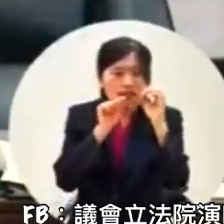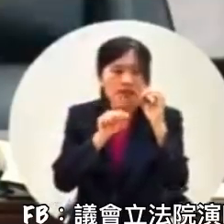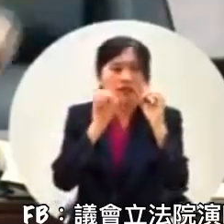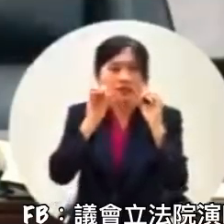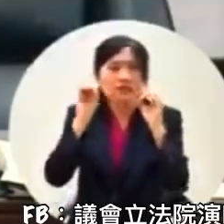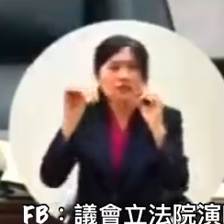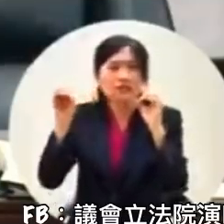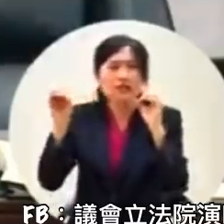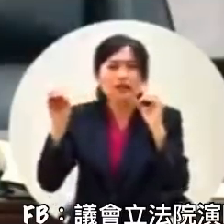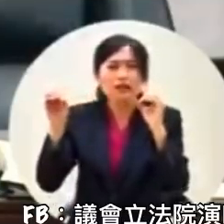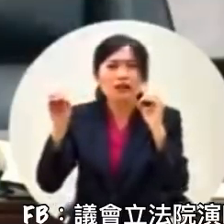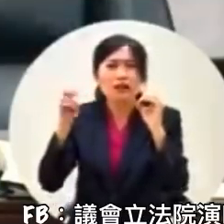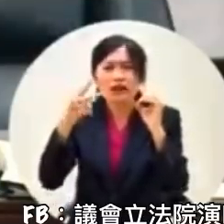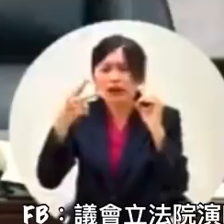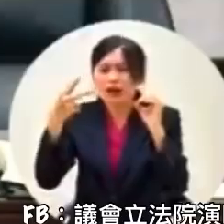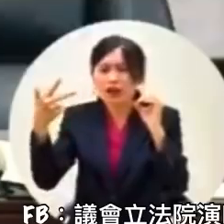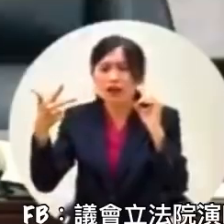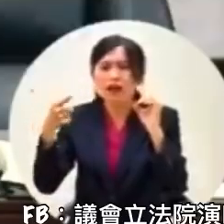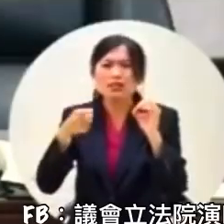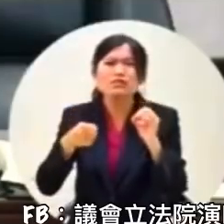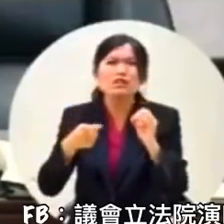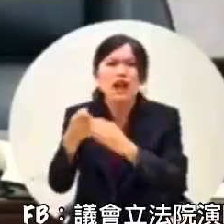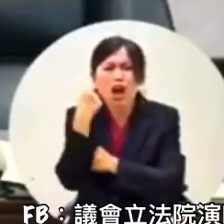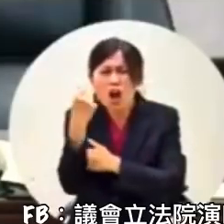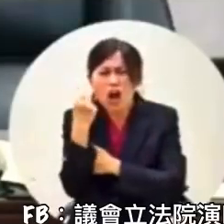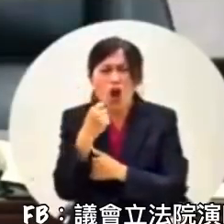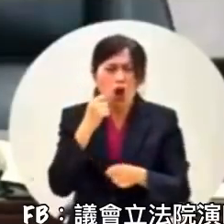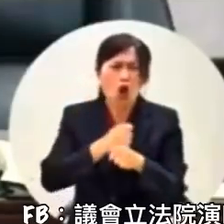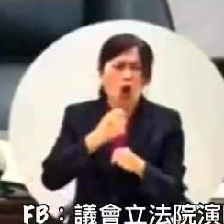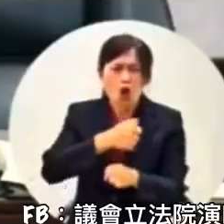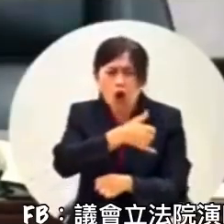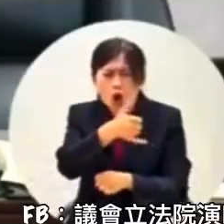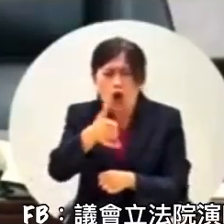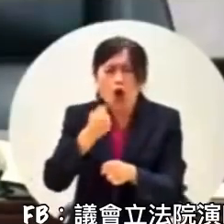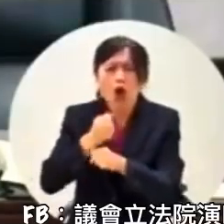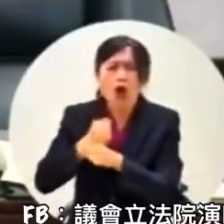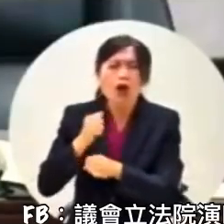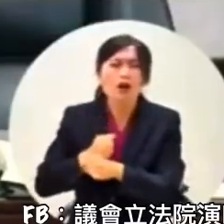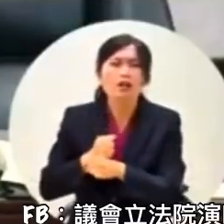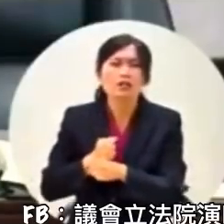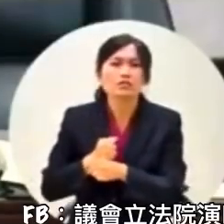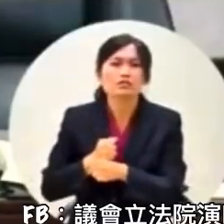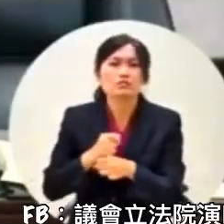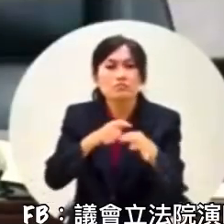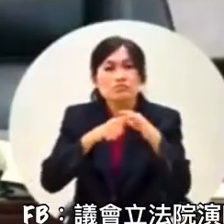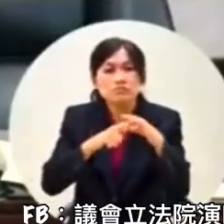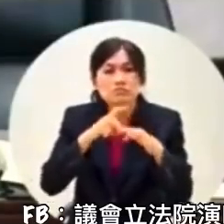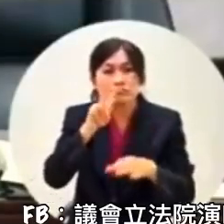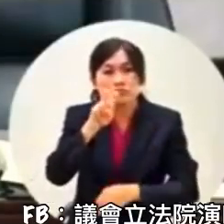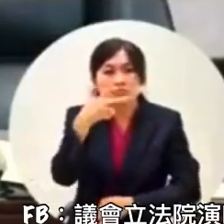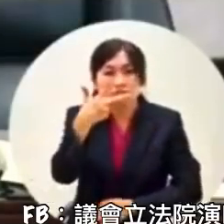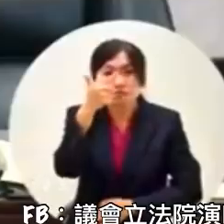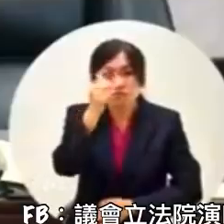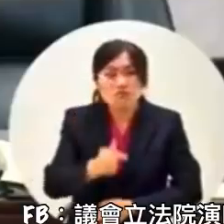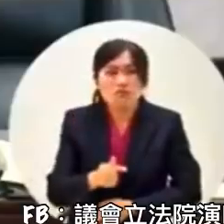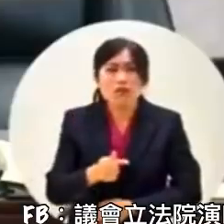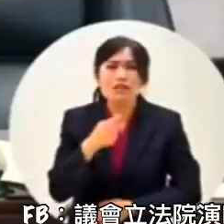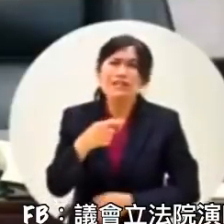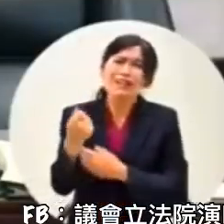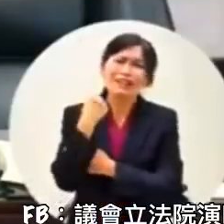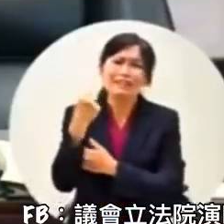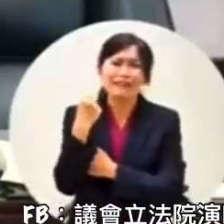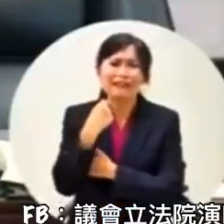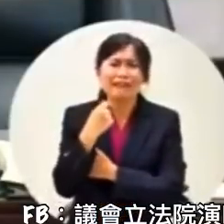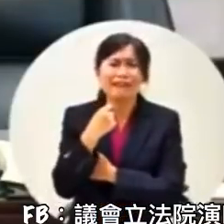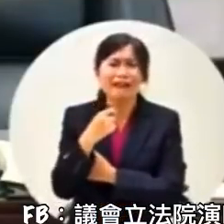拼循环园区，你搁把你拼一兆好无？偌济？27亿。拼几波，空污